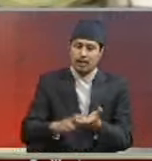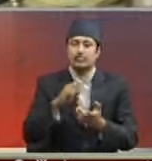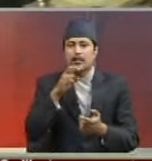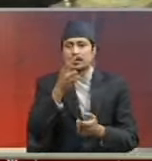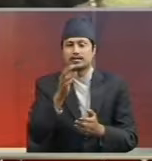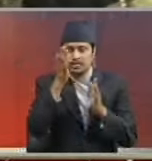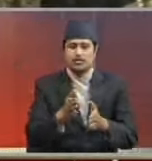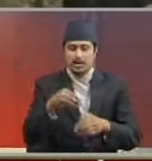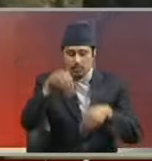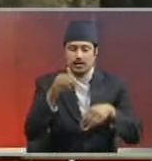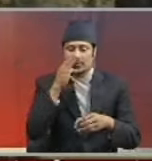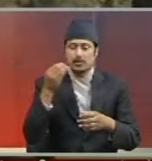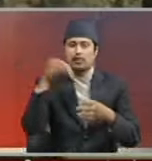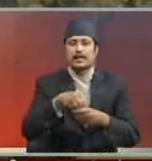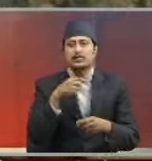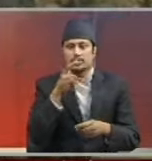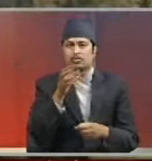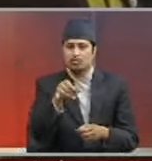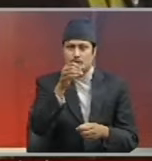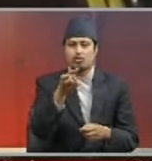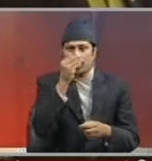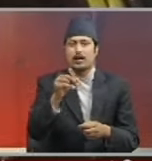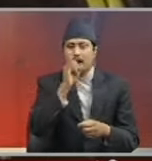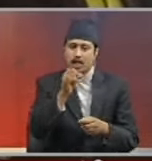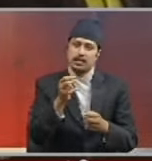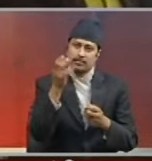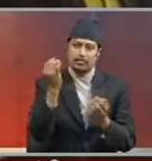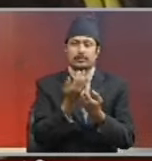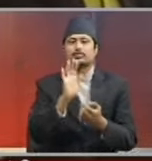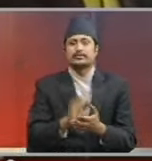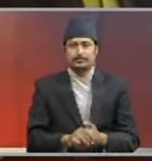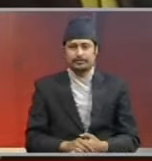नभएसम्म निर्वाचनमा सहभागी नहुने पुरानै अडान दोहोर्याएको थियो।